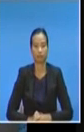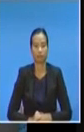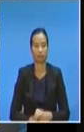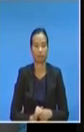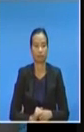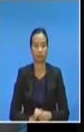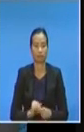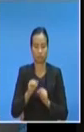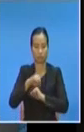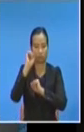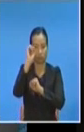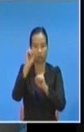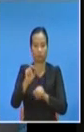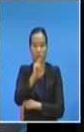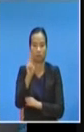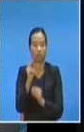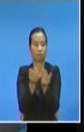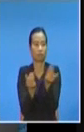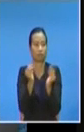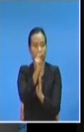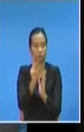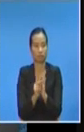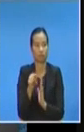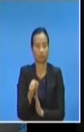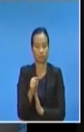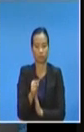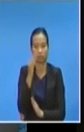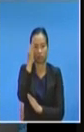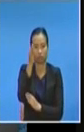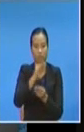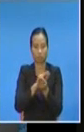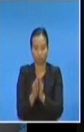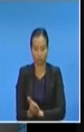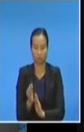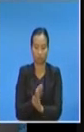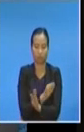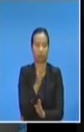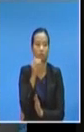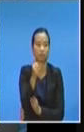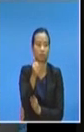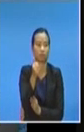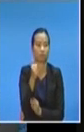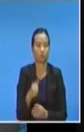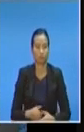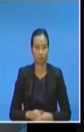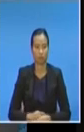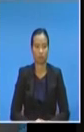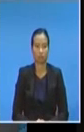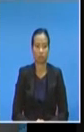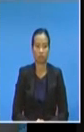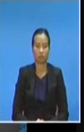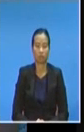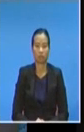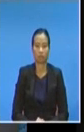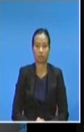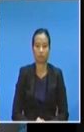ประกาศใช้รัฐธรรมนูญเนี่ยรวดเร็วขึ้นหรือสามารถปฏิรูปก่อนก็ได้นะครับเพราะฉะนั้นหลักที่คณะ